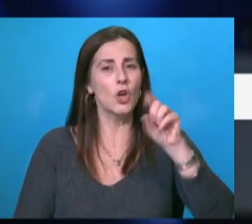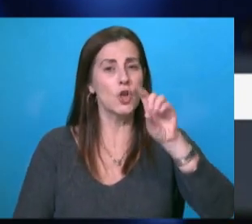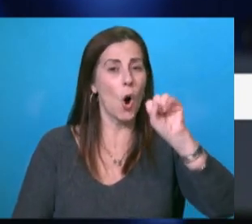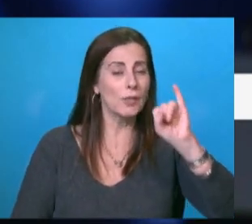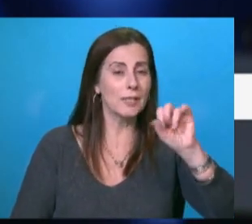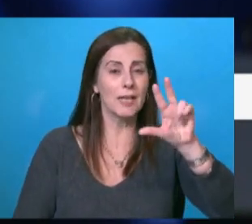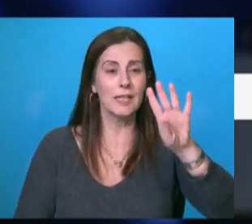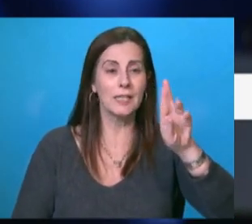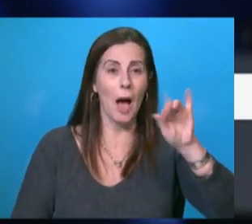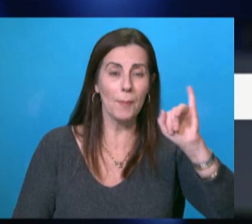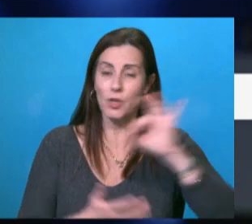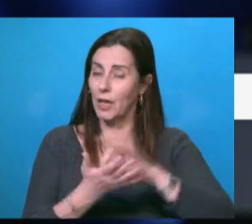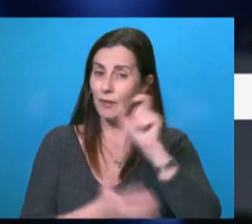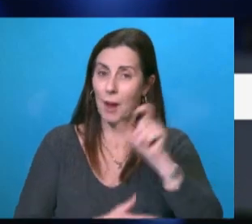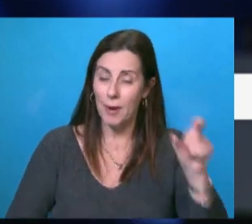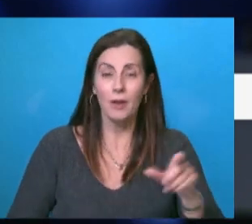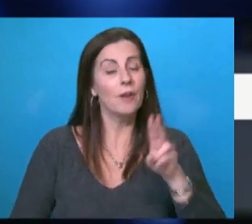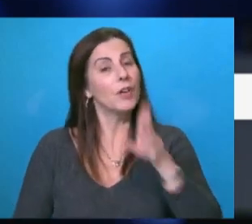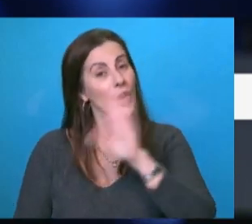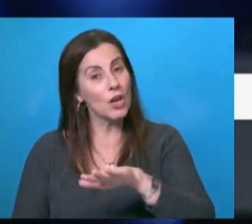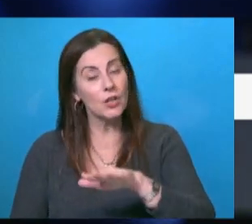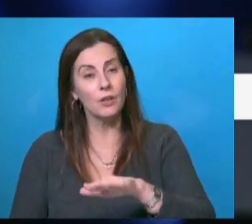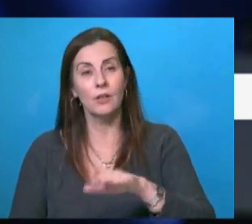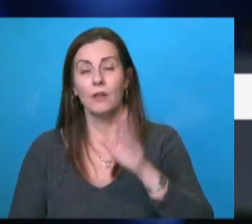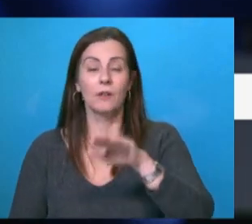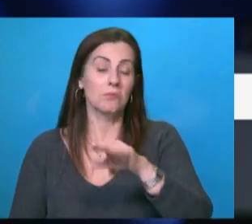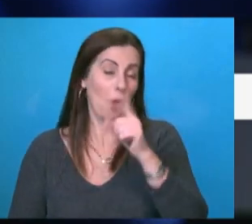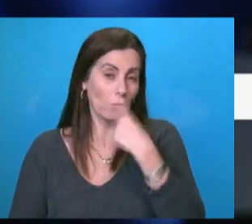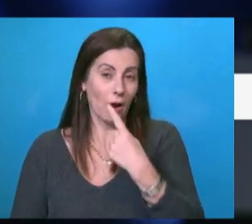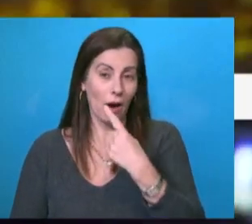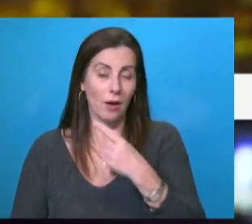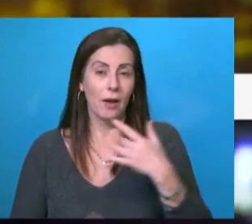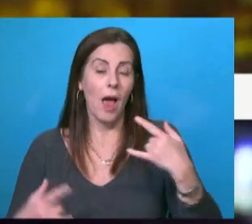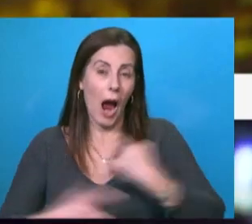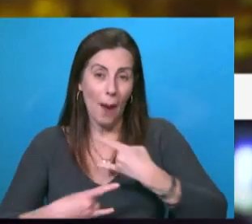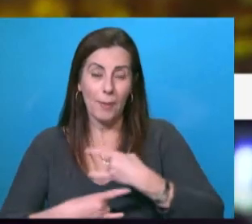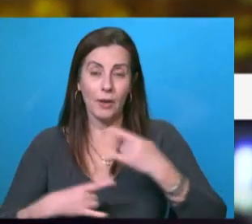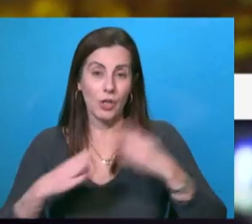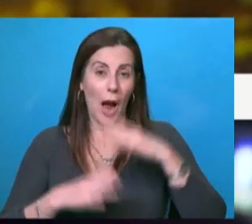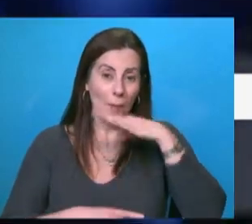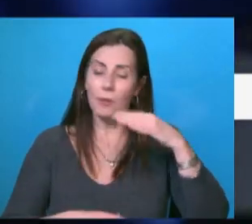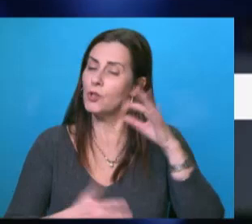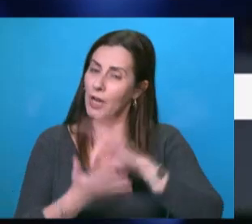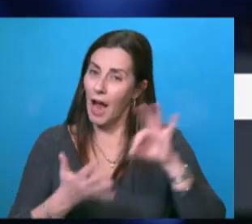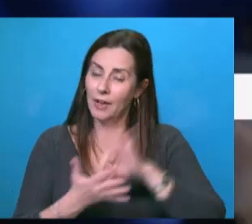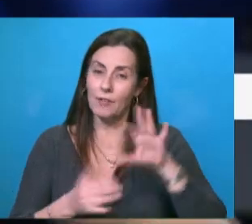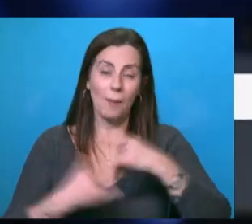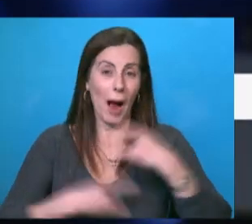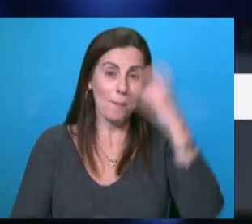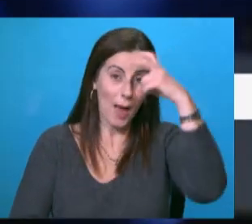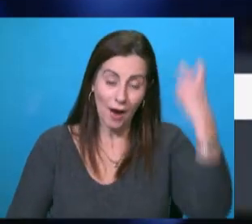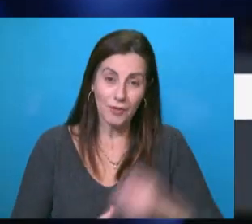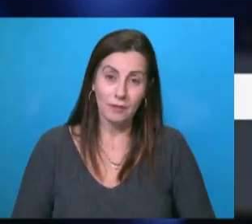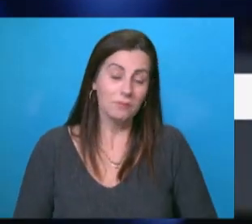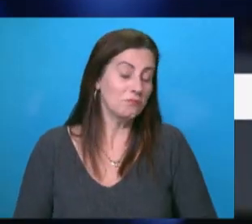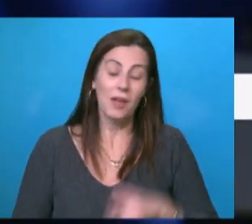וורד והגיש אותו, ויש את סמח זרקות סאז, ראפר מרמלה, שכתב וביצע גם ראפ בערבית. וזה